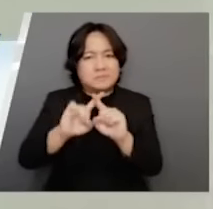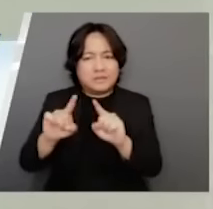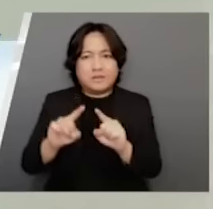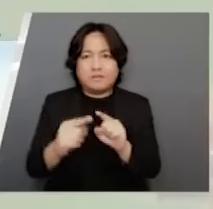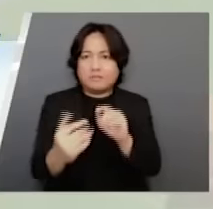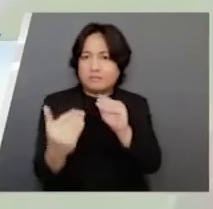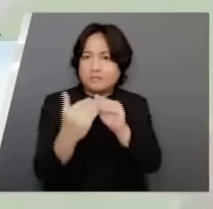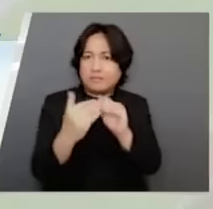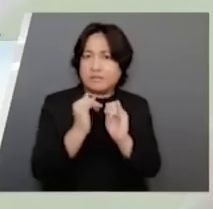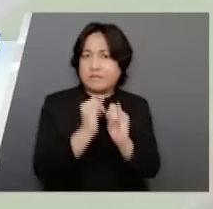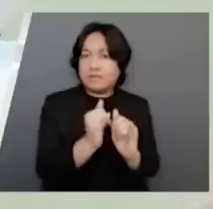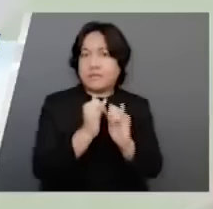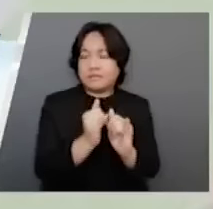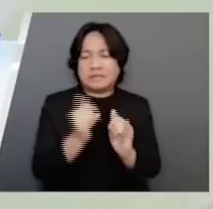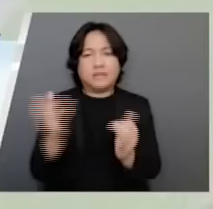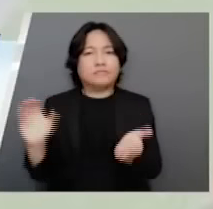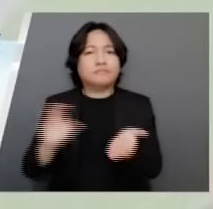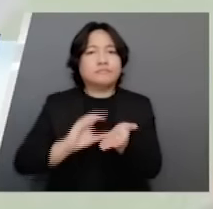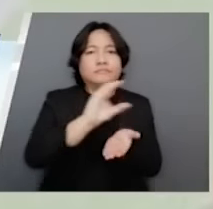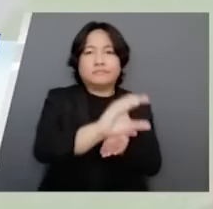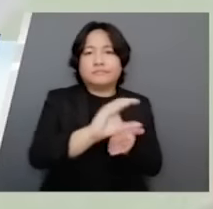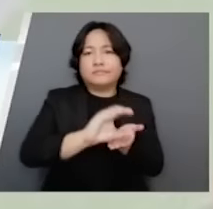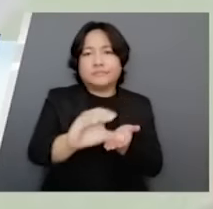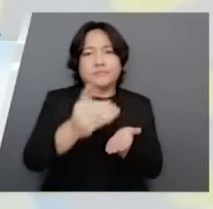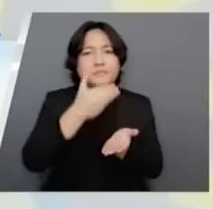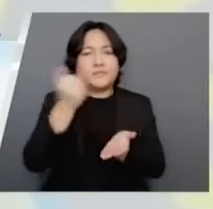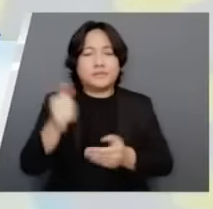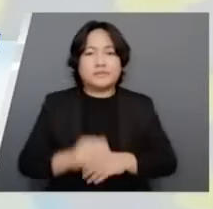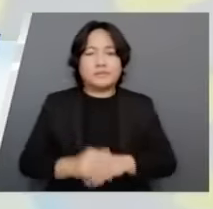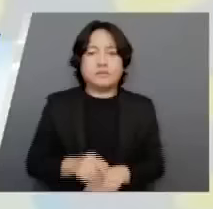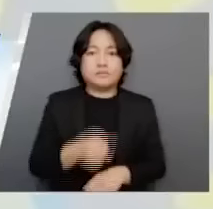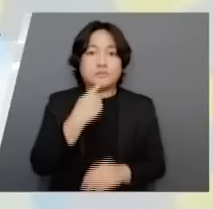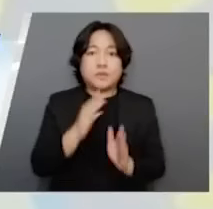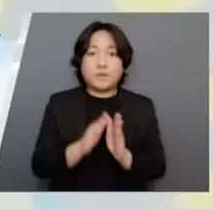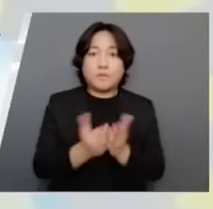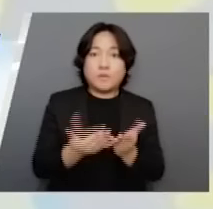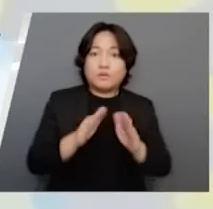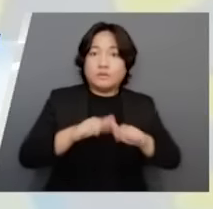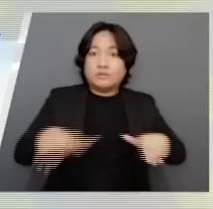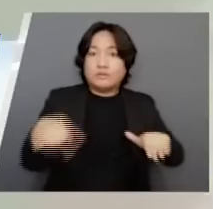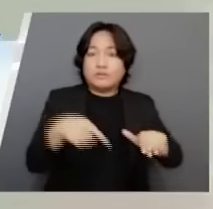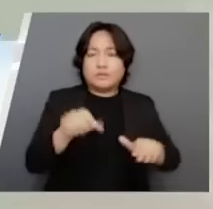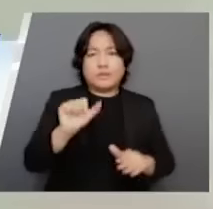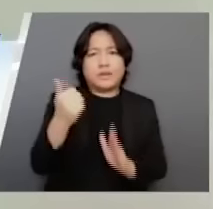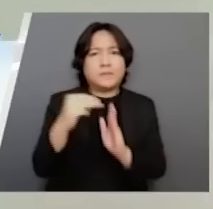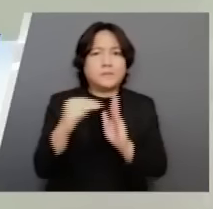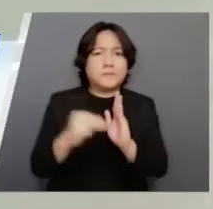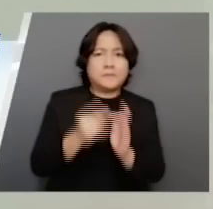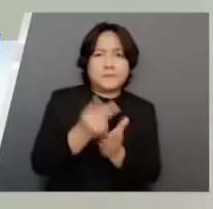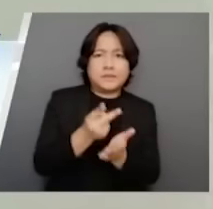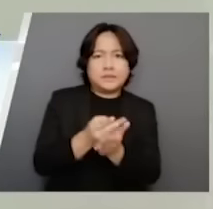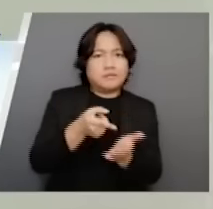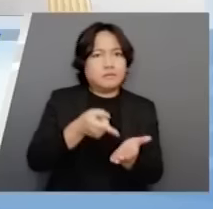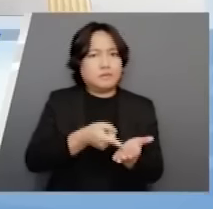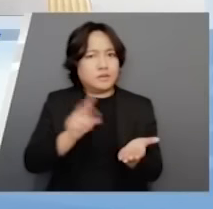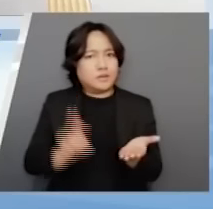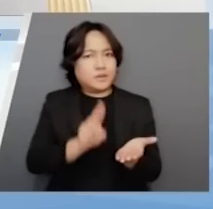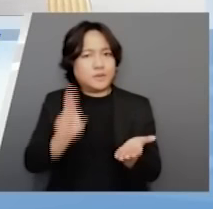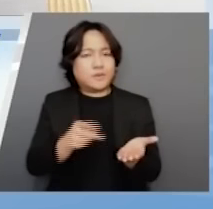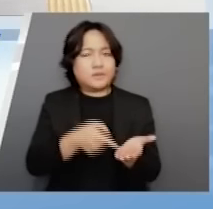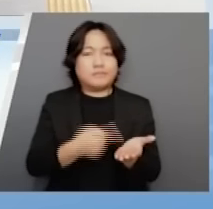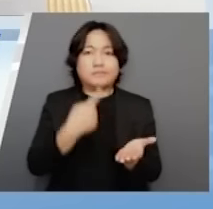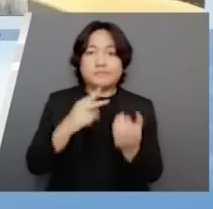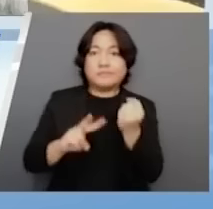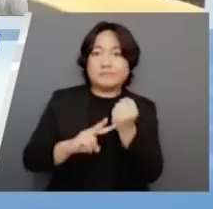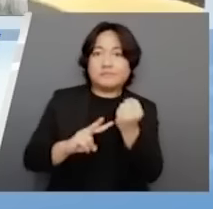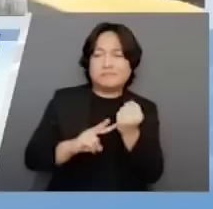sinulat ng bise at gagastusan ng 10 milyong piso para ipamahagi sa mga batang estudyante. Sagot ng bise na politika ang